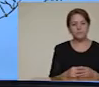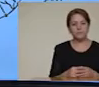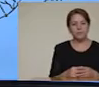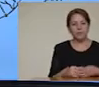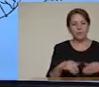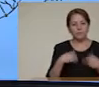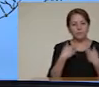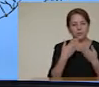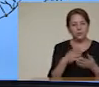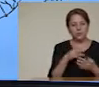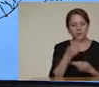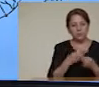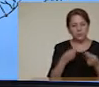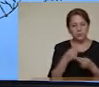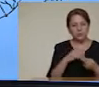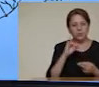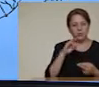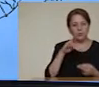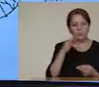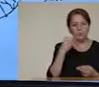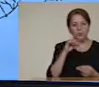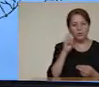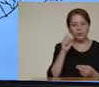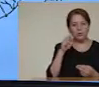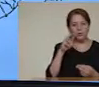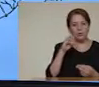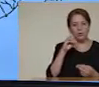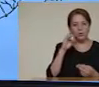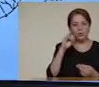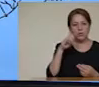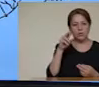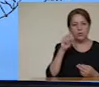Quyidagi tasvir esa Yuliy kalendarini, demak,